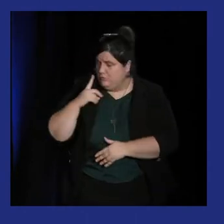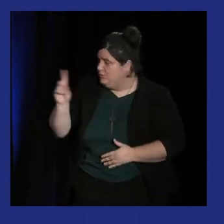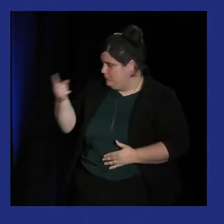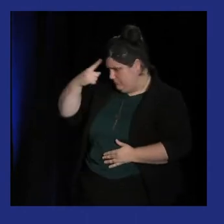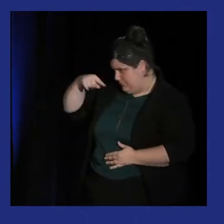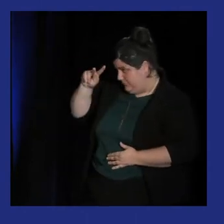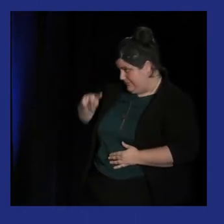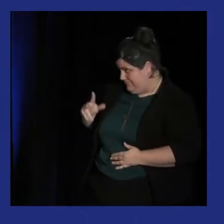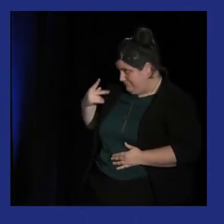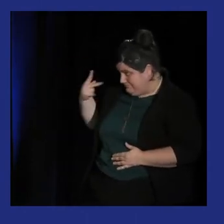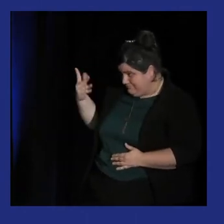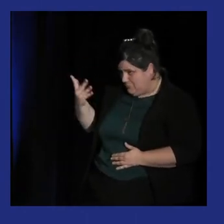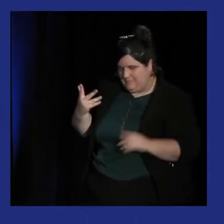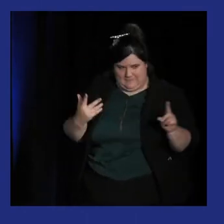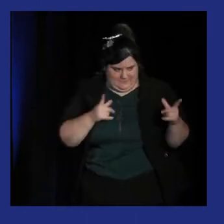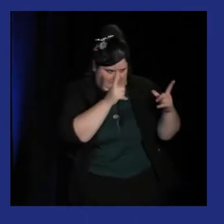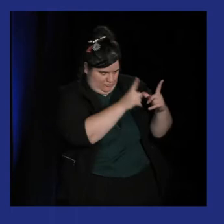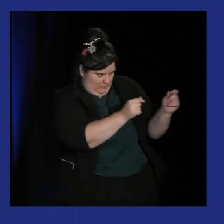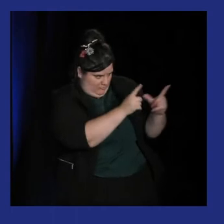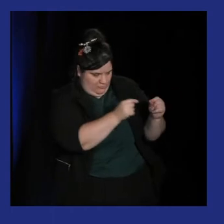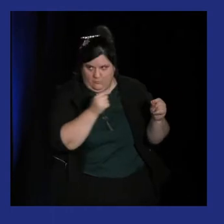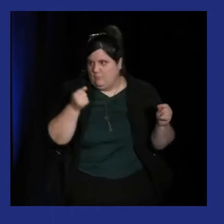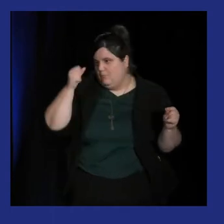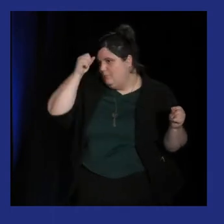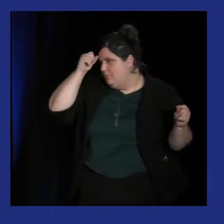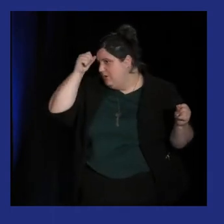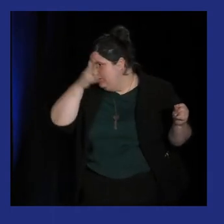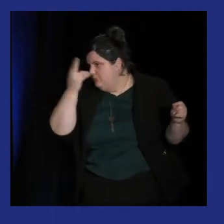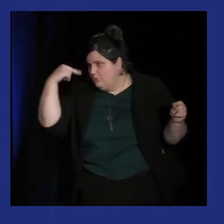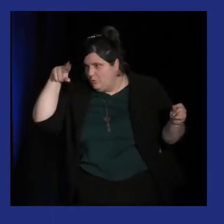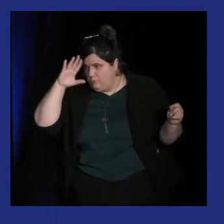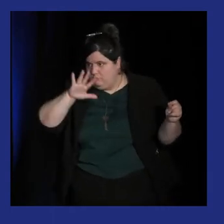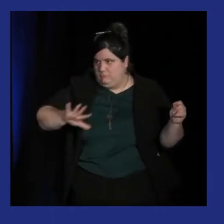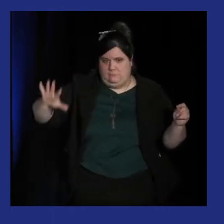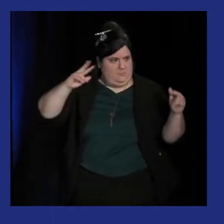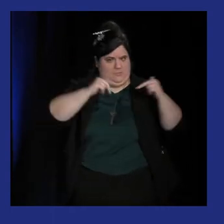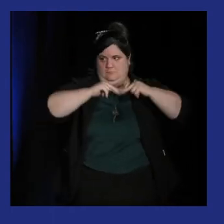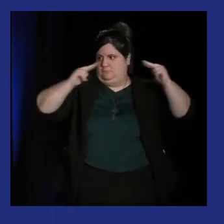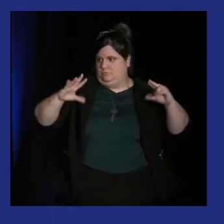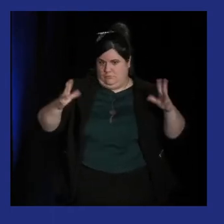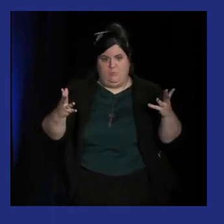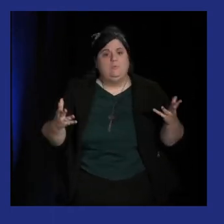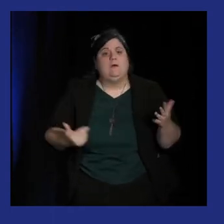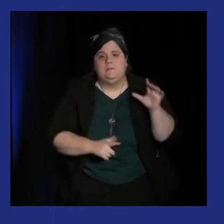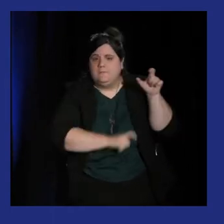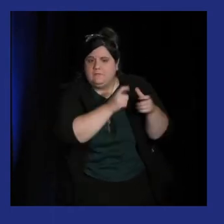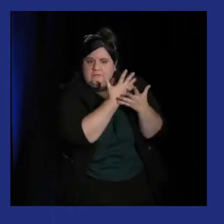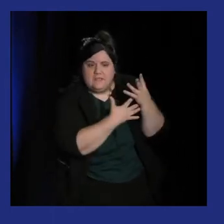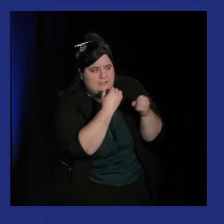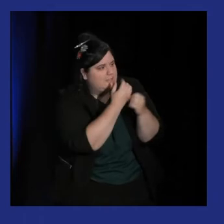Japon et l'Occident on va dire grâce à des collaborations avec des compositeurs de musique de jeux vidéo mais pas seulement tu as aussi